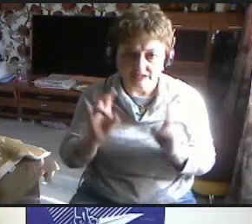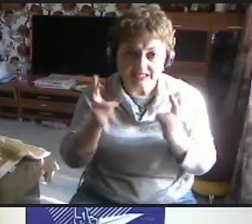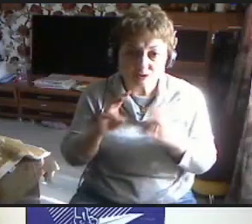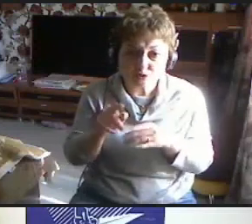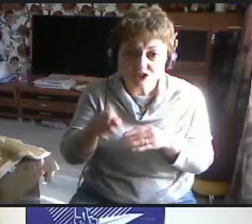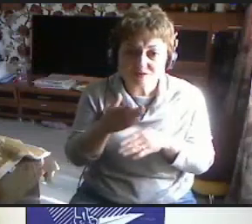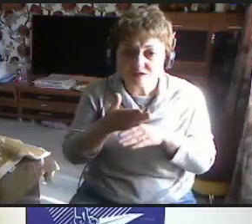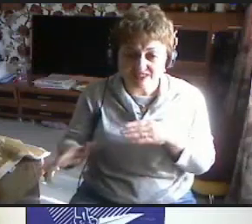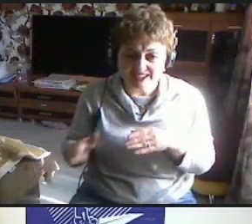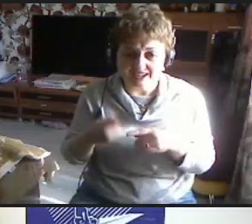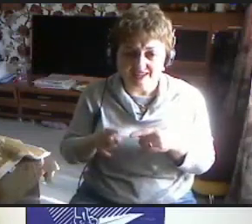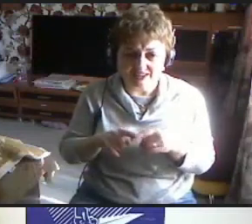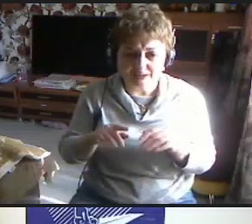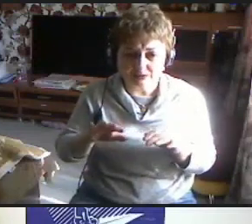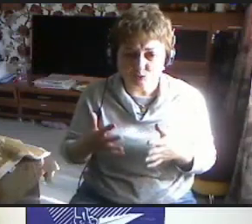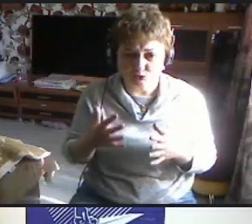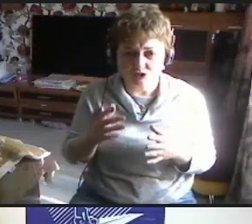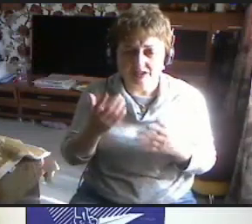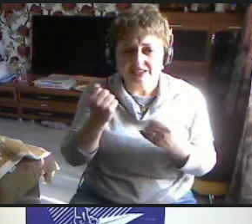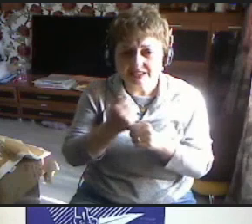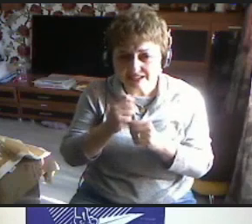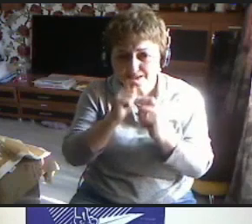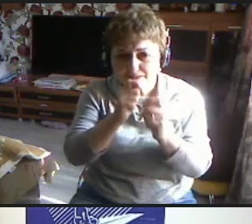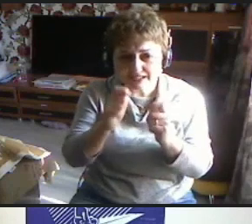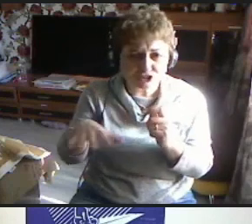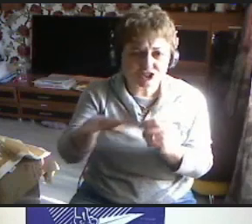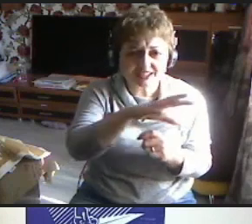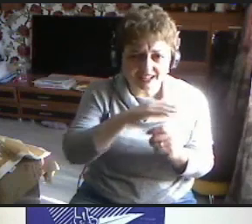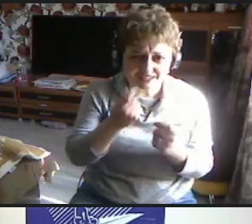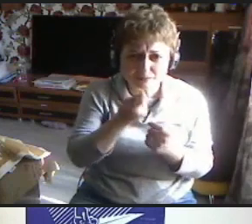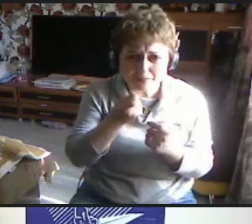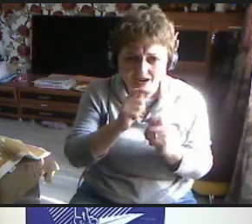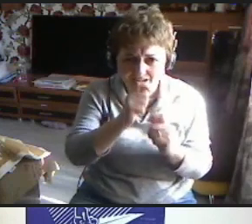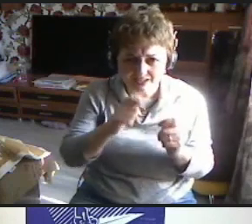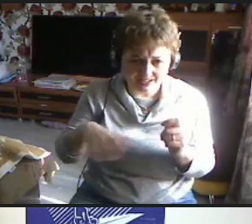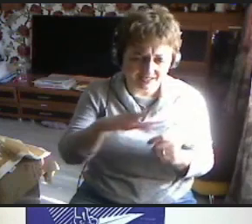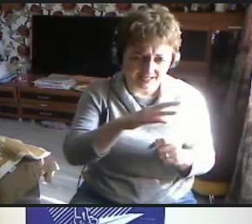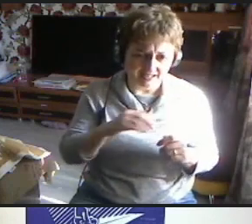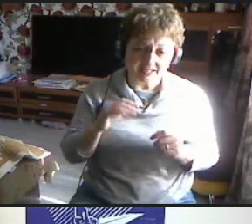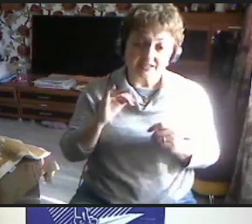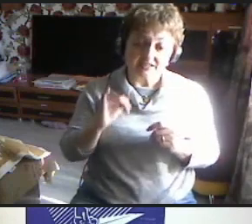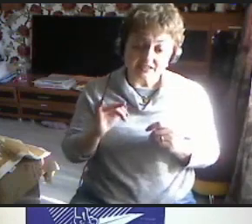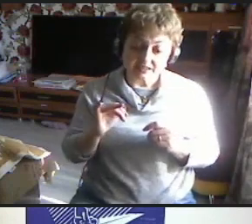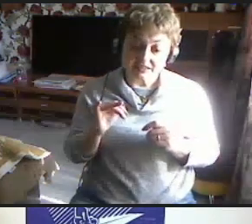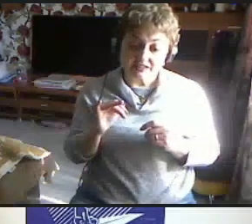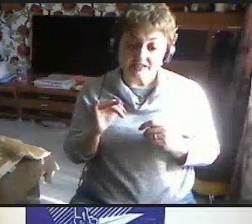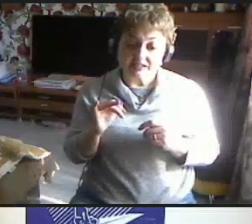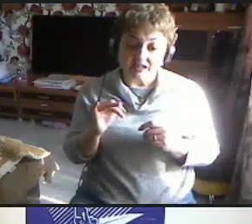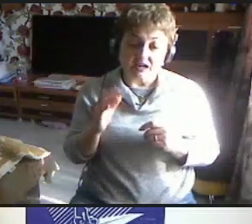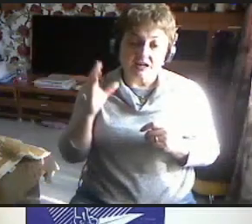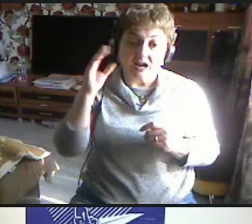случае. Сделайте подарочки маленькие для всех. И когда